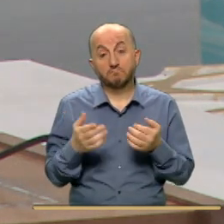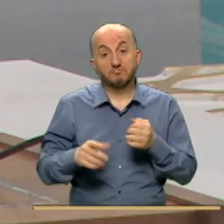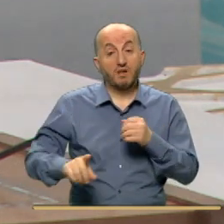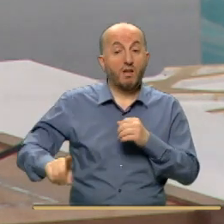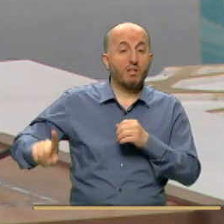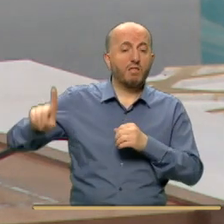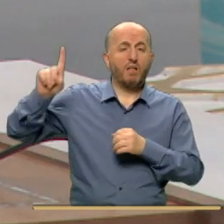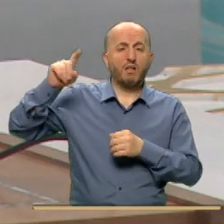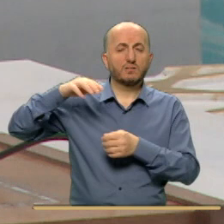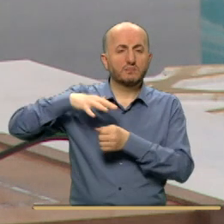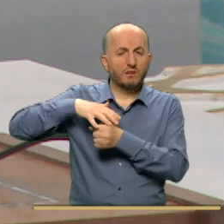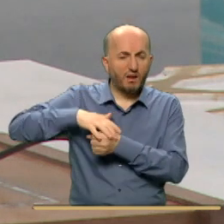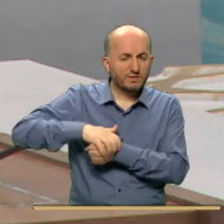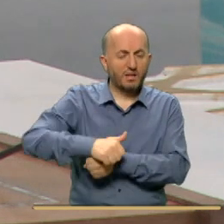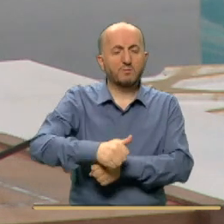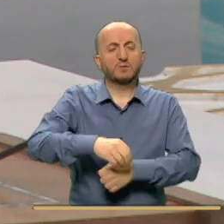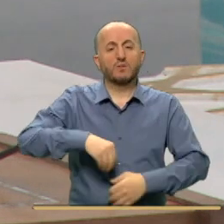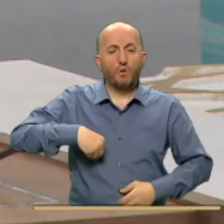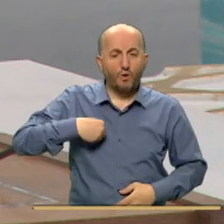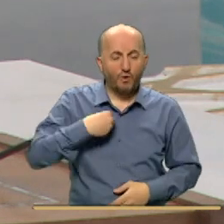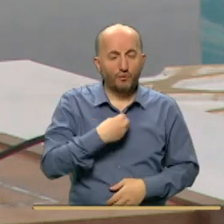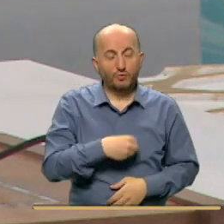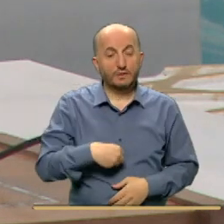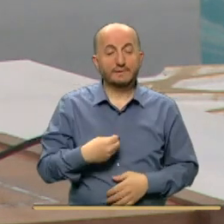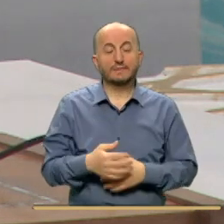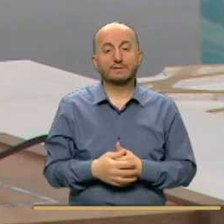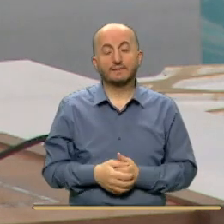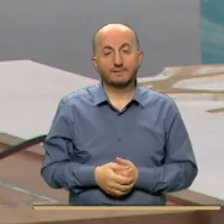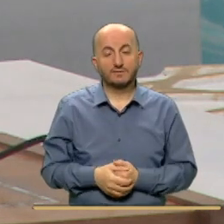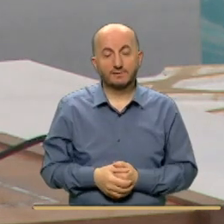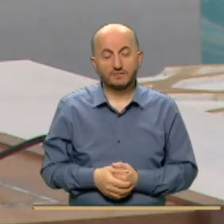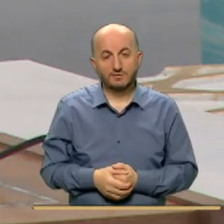Allah'ın gazabını, öfkesini, Allah'ın azabını